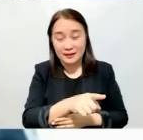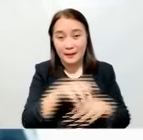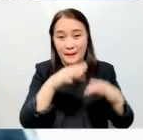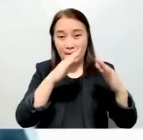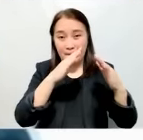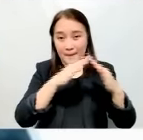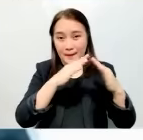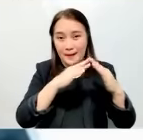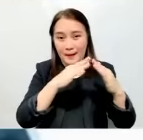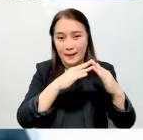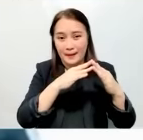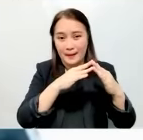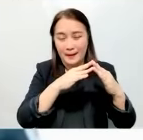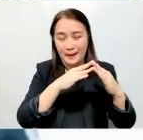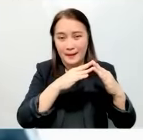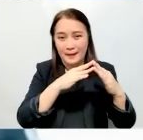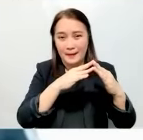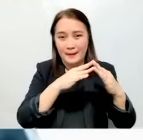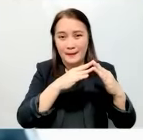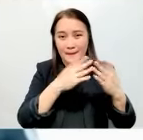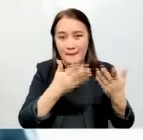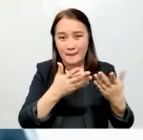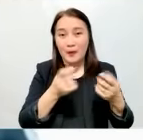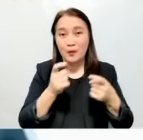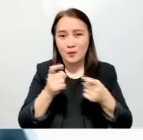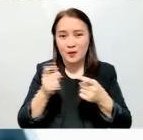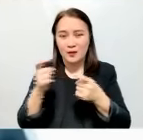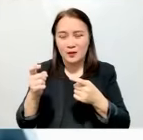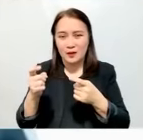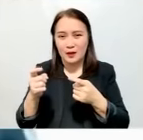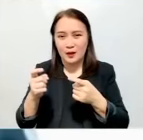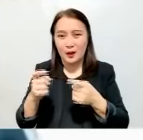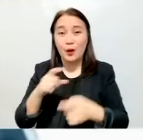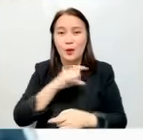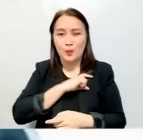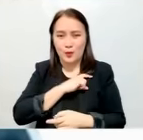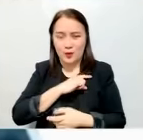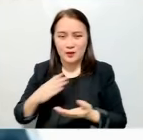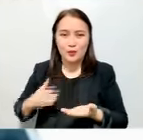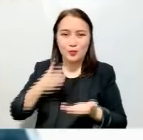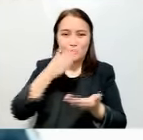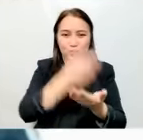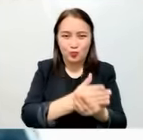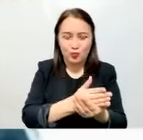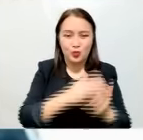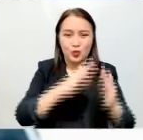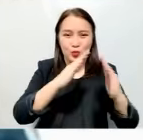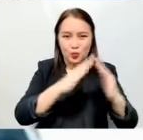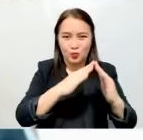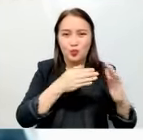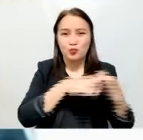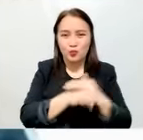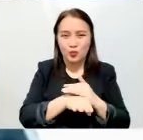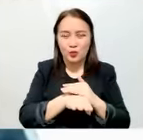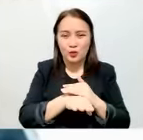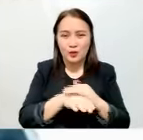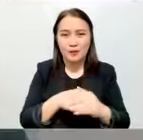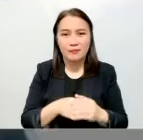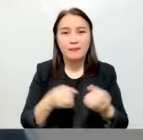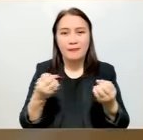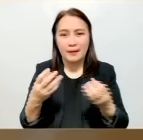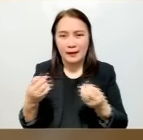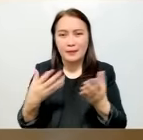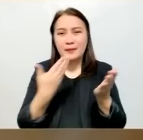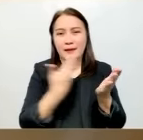saan po ay agada na po namin pinasok yung bahay dahil po sa mga pieces of evidence na